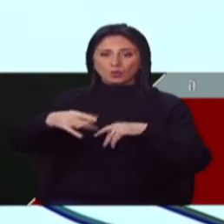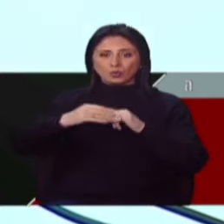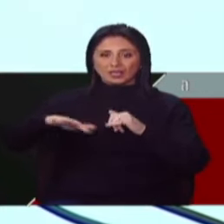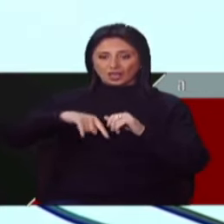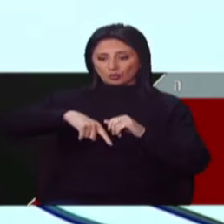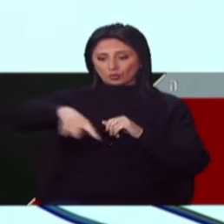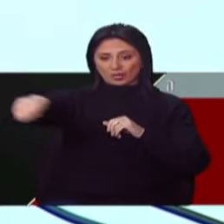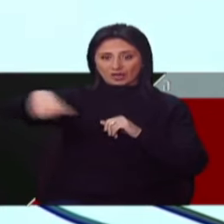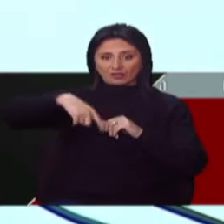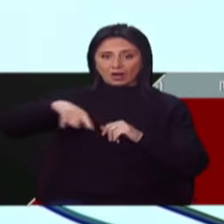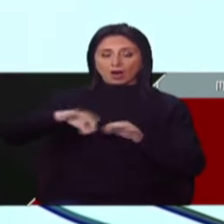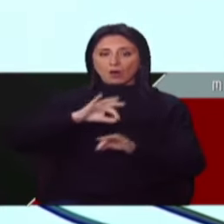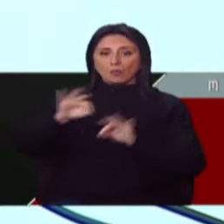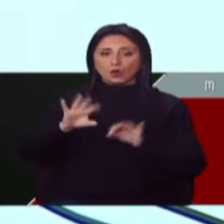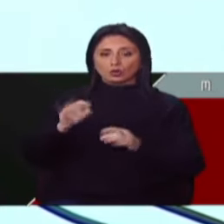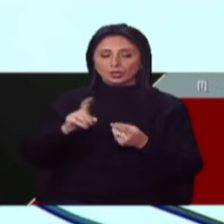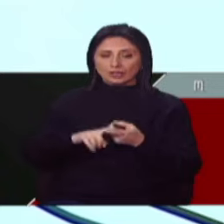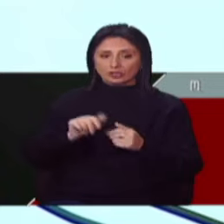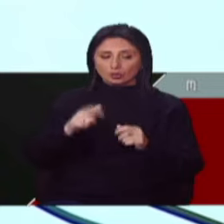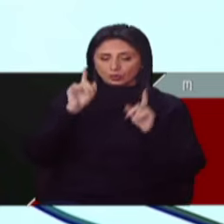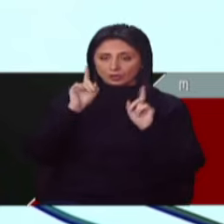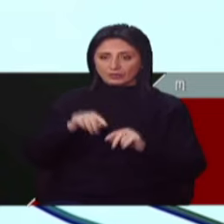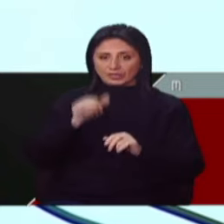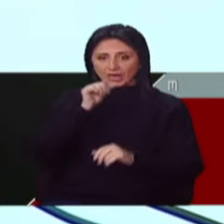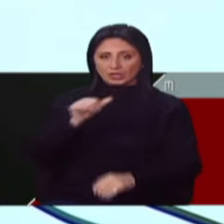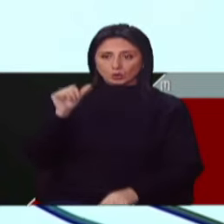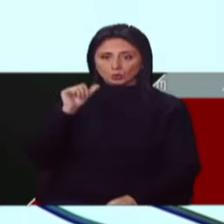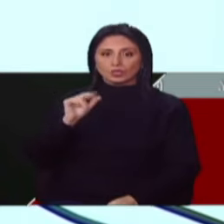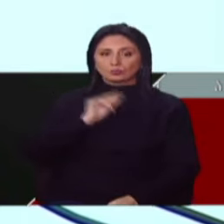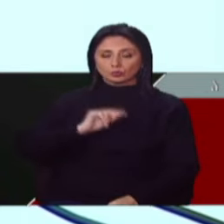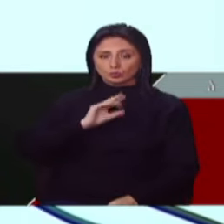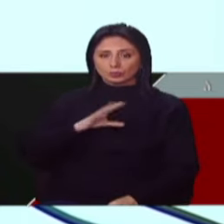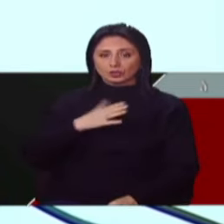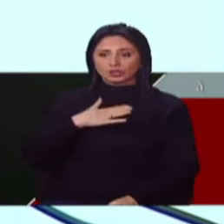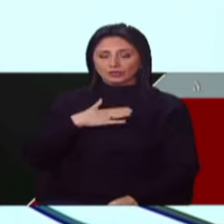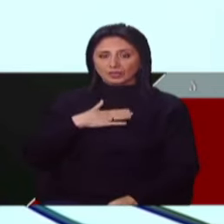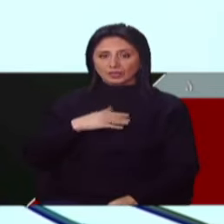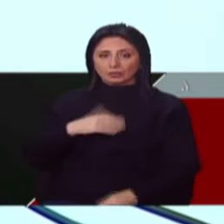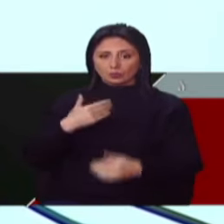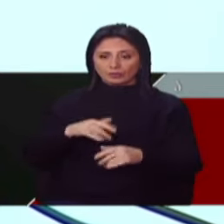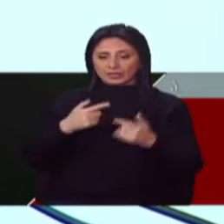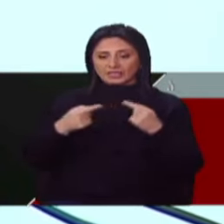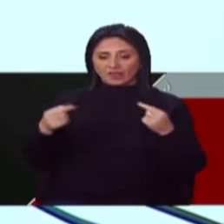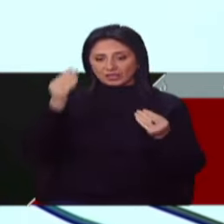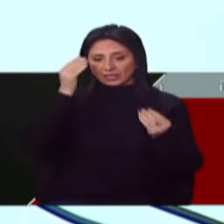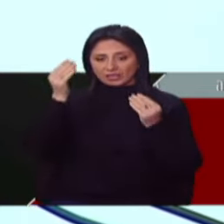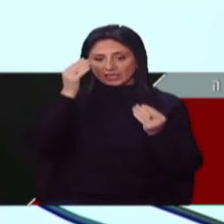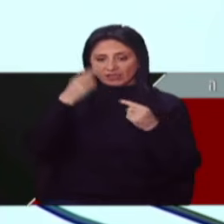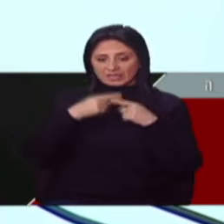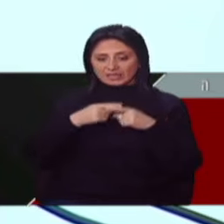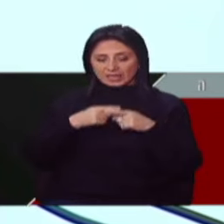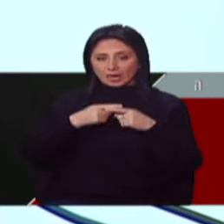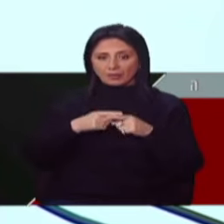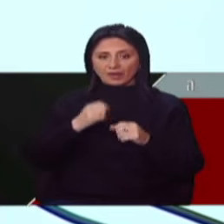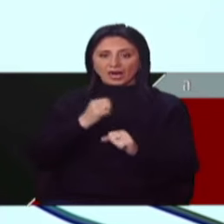ტერიტორია. Ამ პროექტთან დაკავშირებით, როგორც იცით, გასულ წელსაც მუშაობდით ჩვენ, დავამუშავეთ სხვადასხვა სქემები,